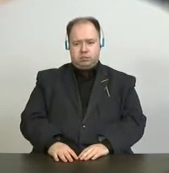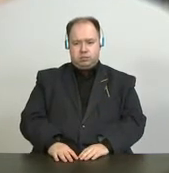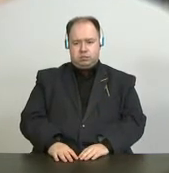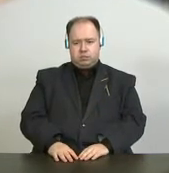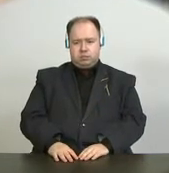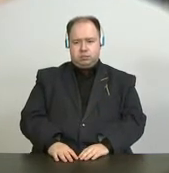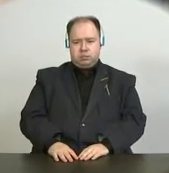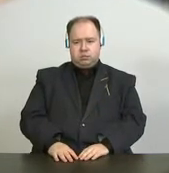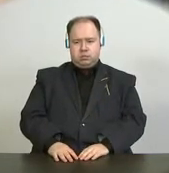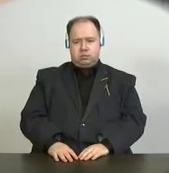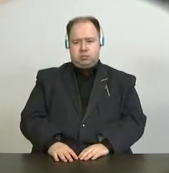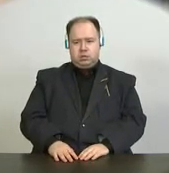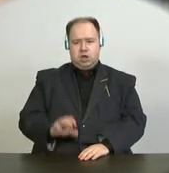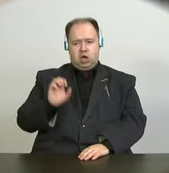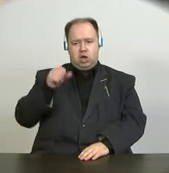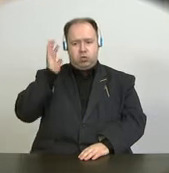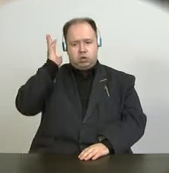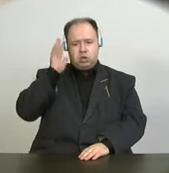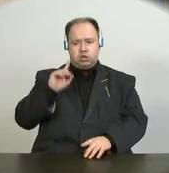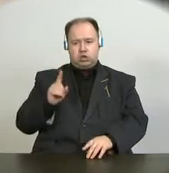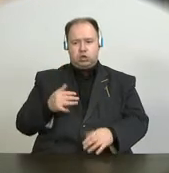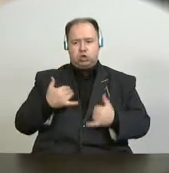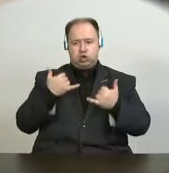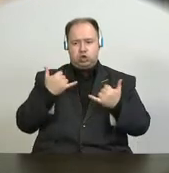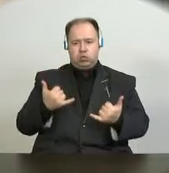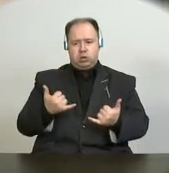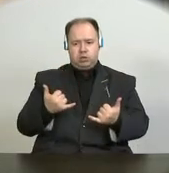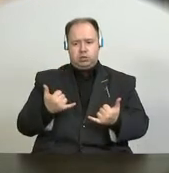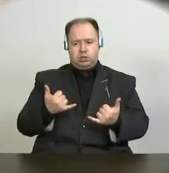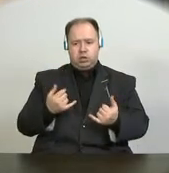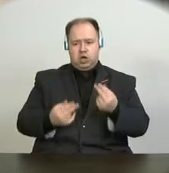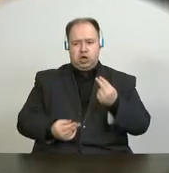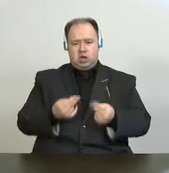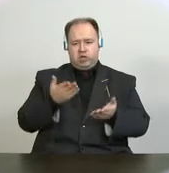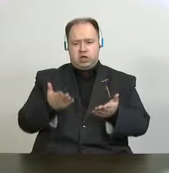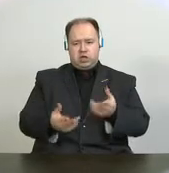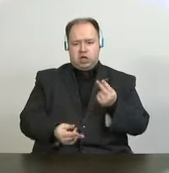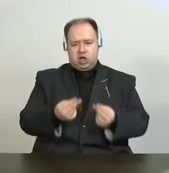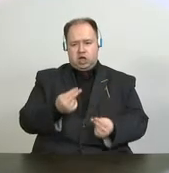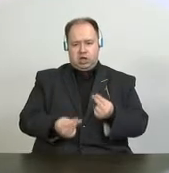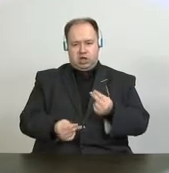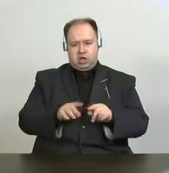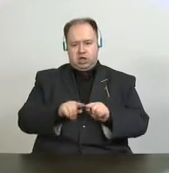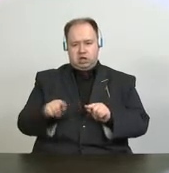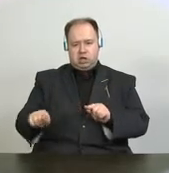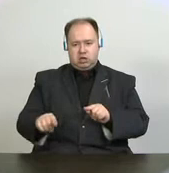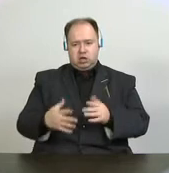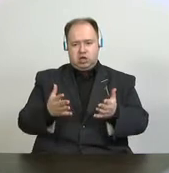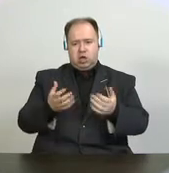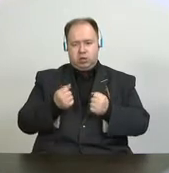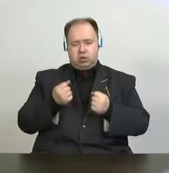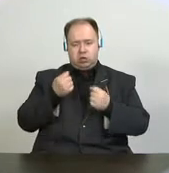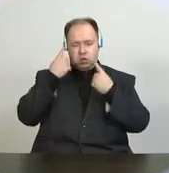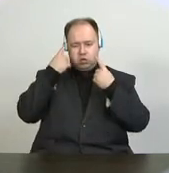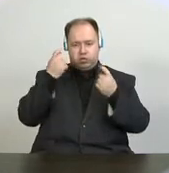причем может казаться что для того чтобы играть в такие игры или там получать такую информацию